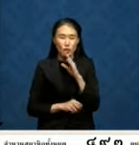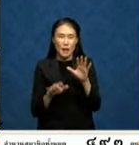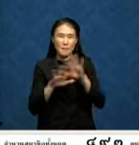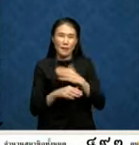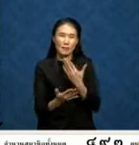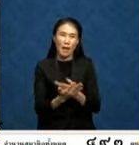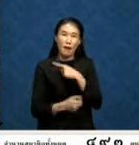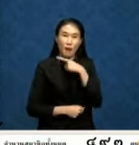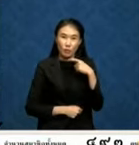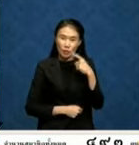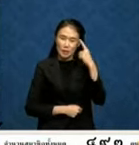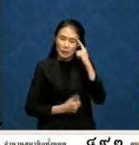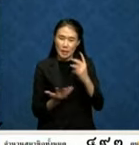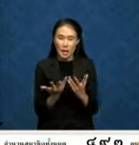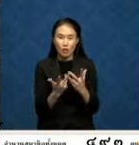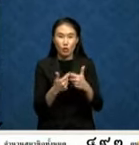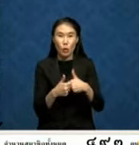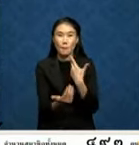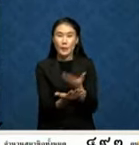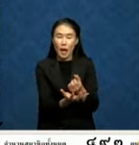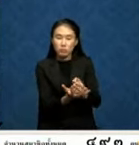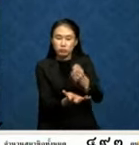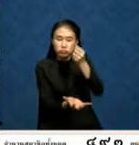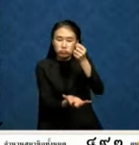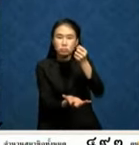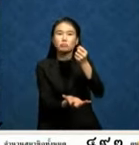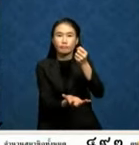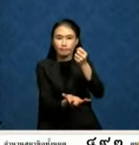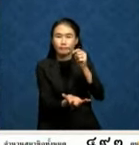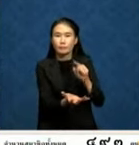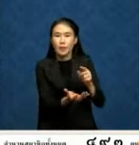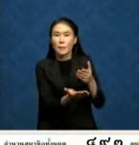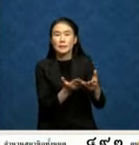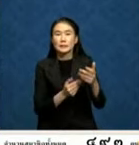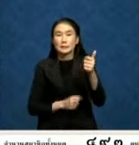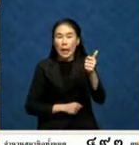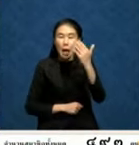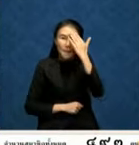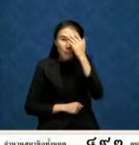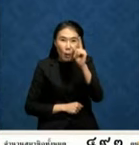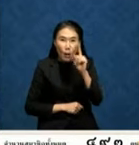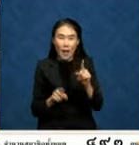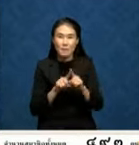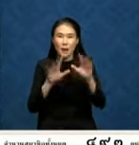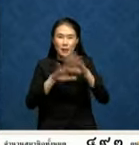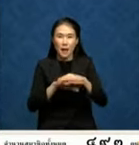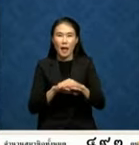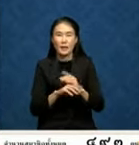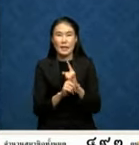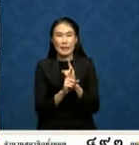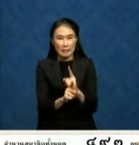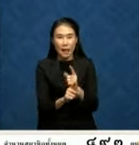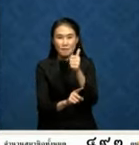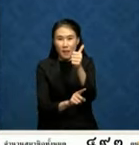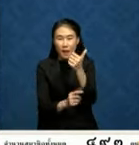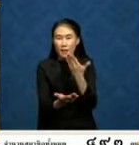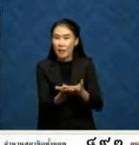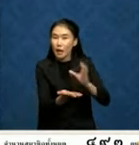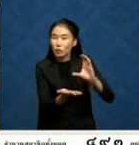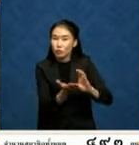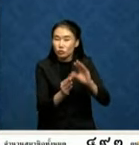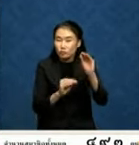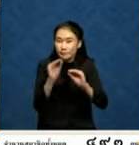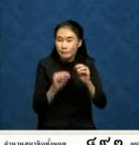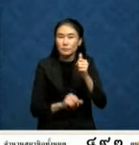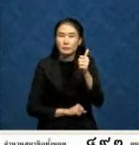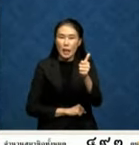และคำนวณรวมกันเป็นราคาที่เรียกว่าพูลแก๊สเพื่อให้เกิดความเป็นธรรมและสามารถเฉลี่ยต้นทุนในการผลิตไฟฟ้